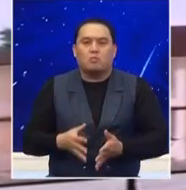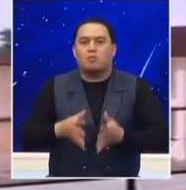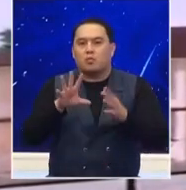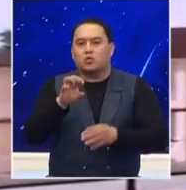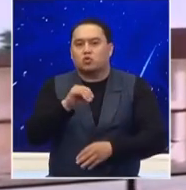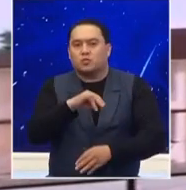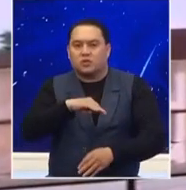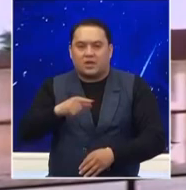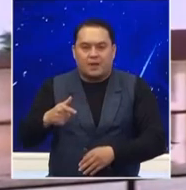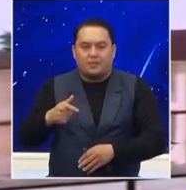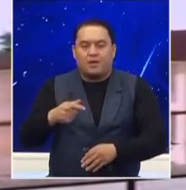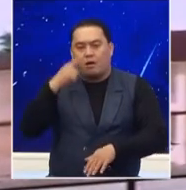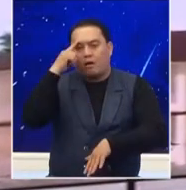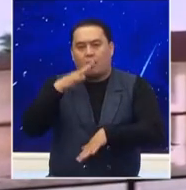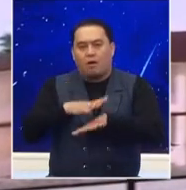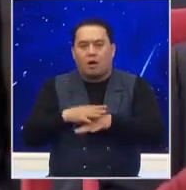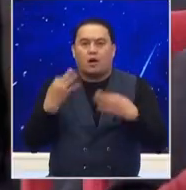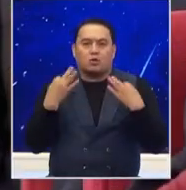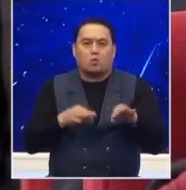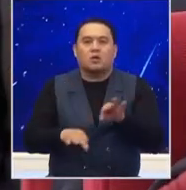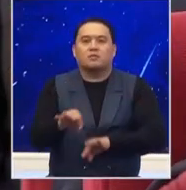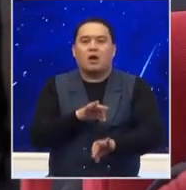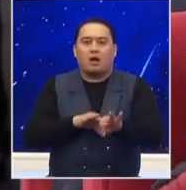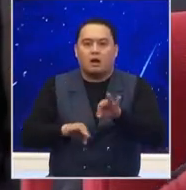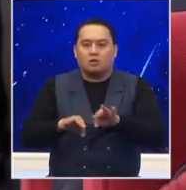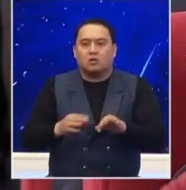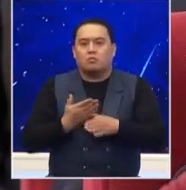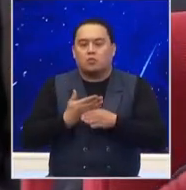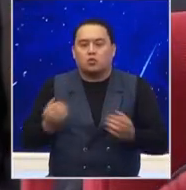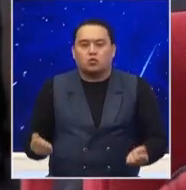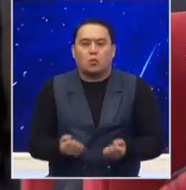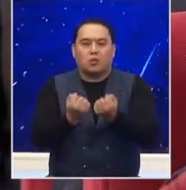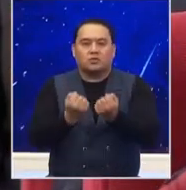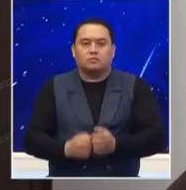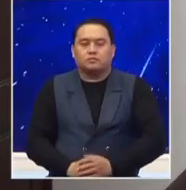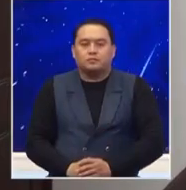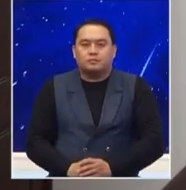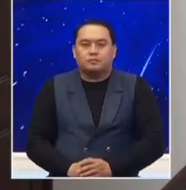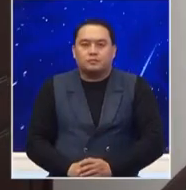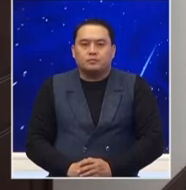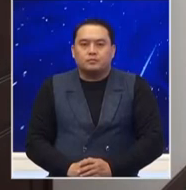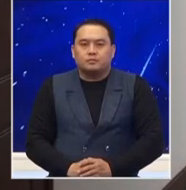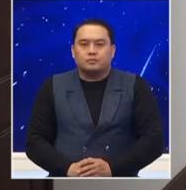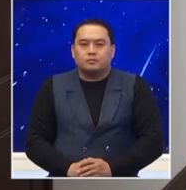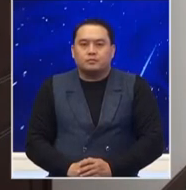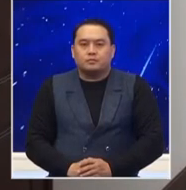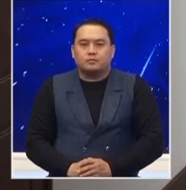500 миллионов тенге. Амандык Баталов одобрил проект и пообещал оказать всю необходимую помощь. Каким проблема?